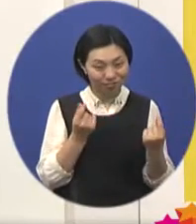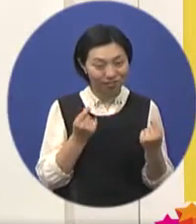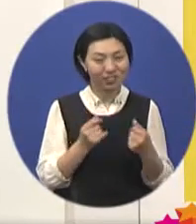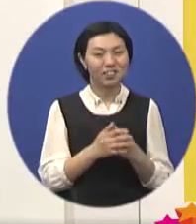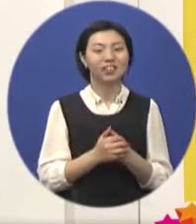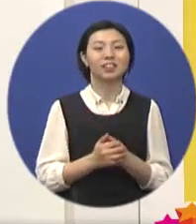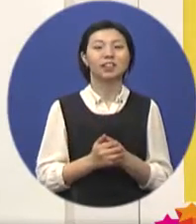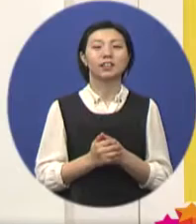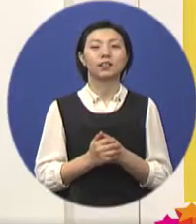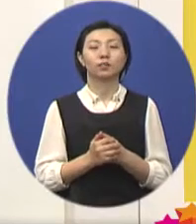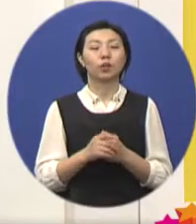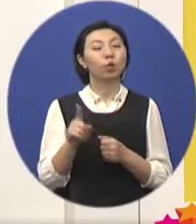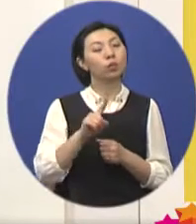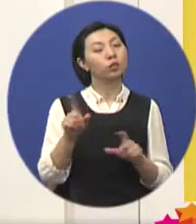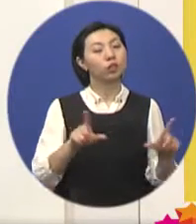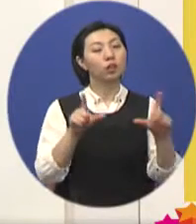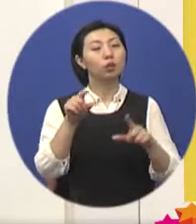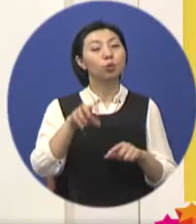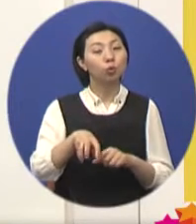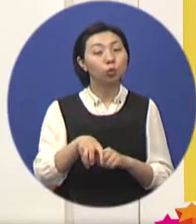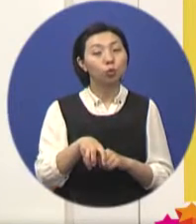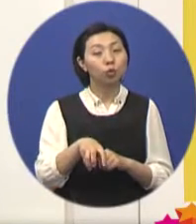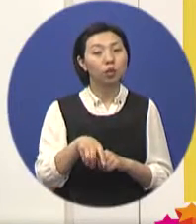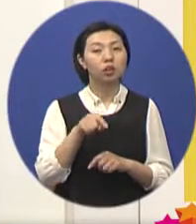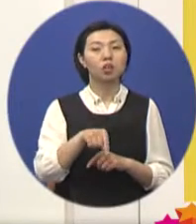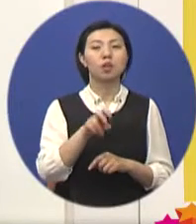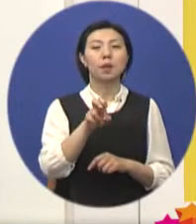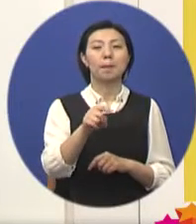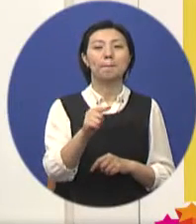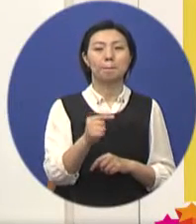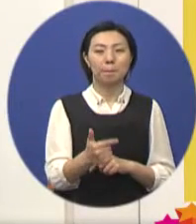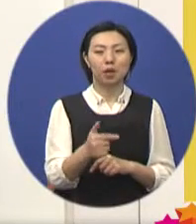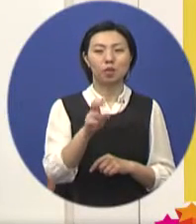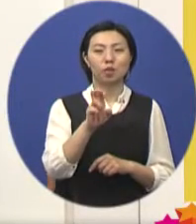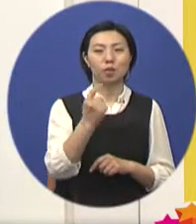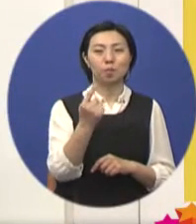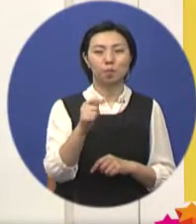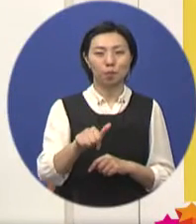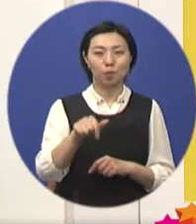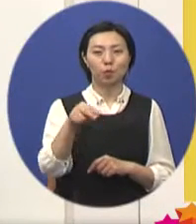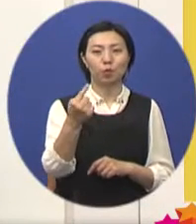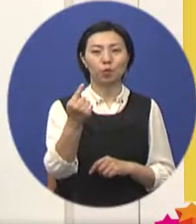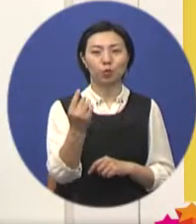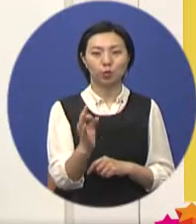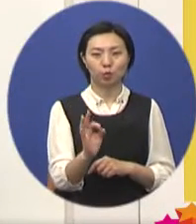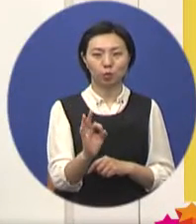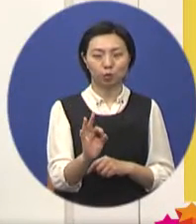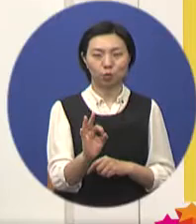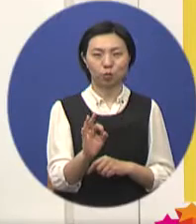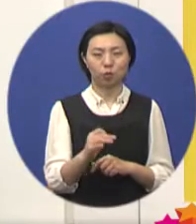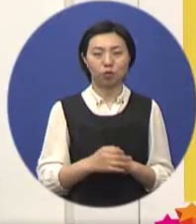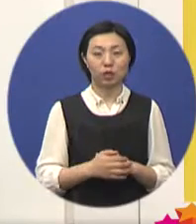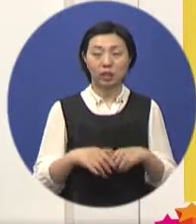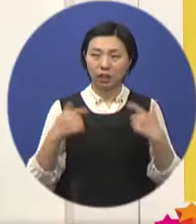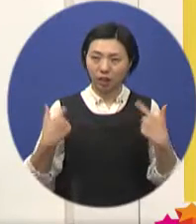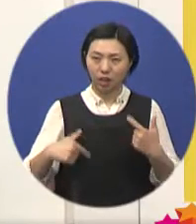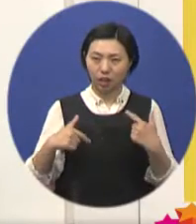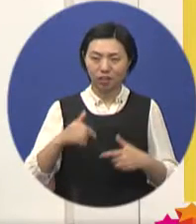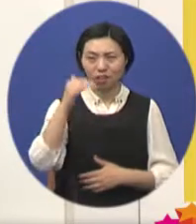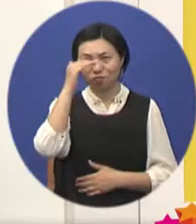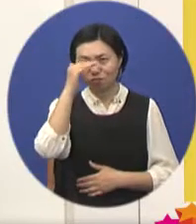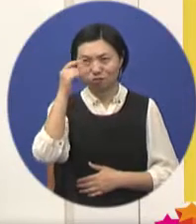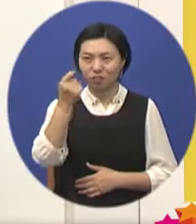네, 어디신지요? 여기 면목동이에요. 면목동? 네. 예. 제가 이게 항상 이 프로를 좀 보고